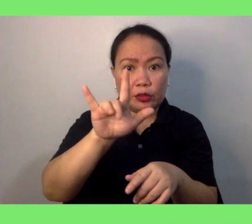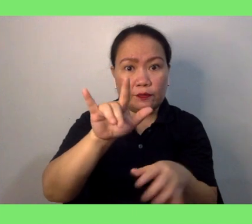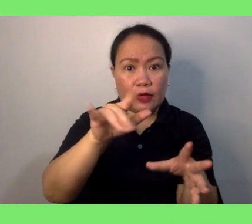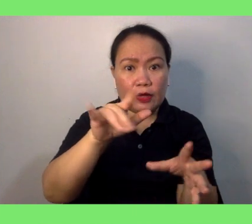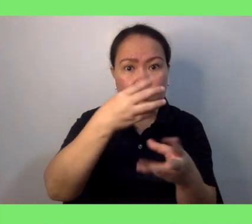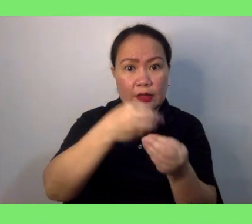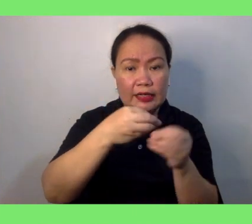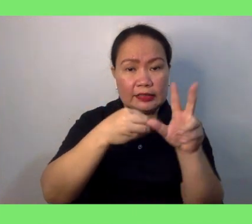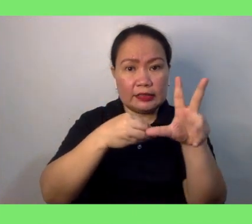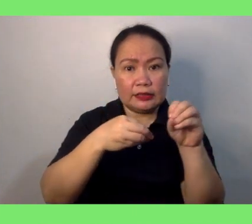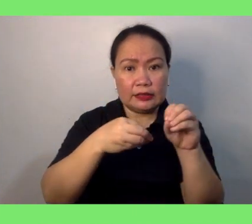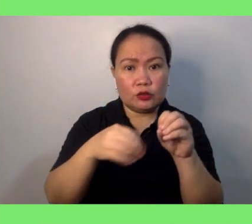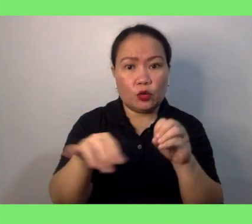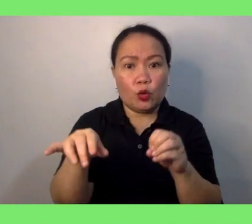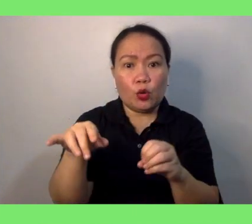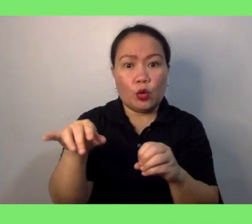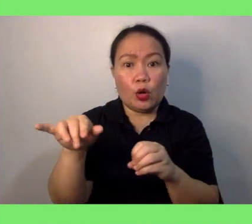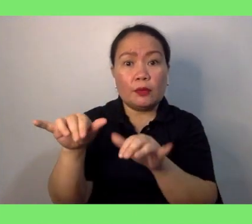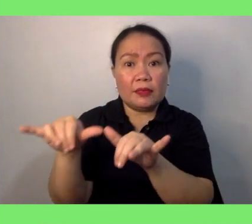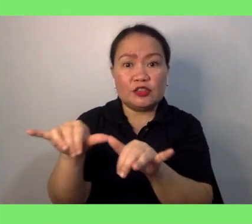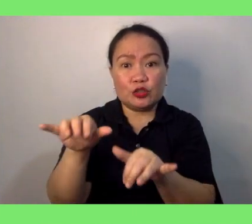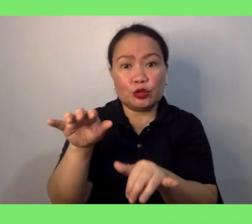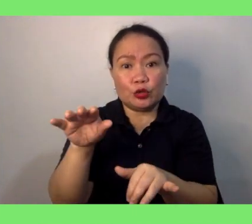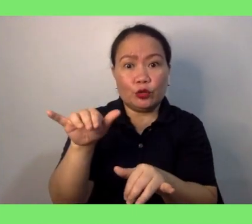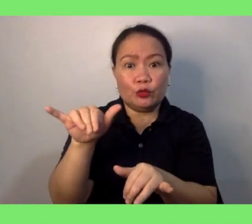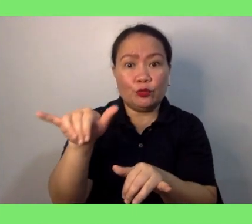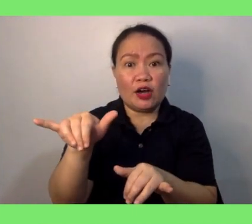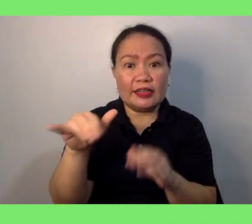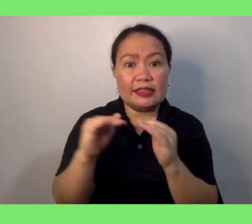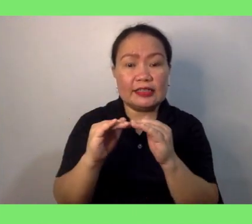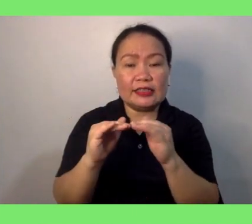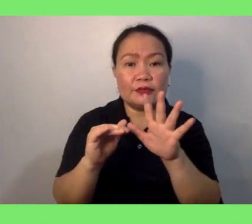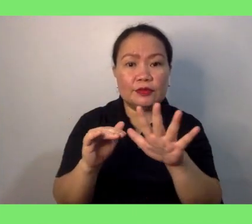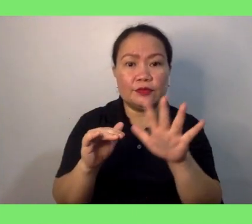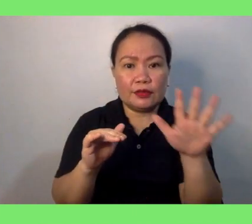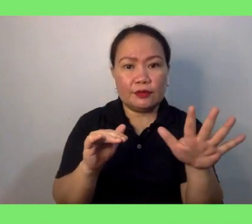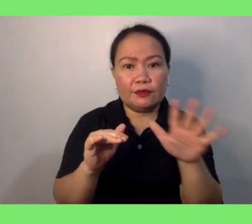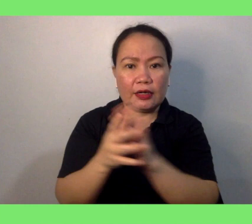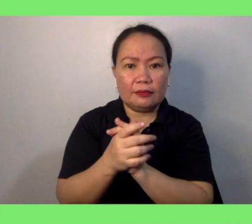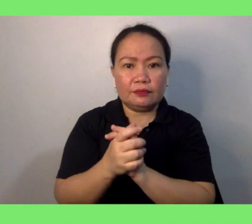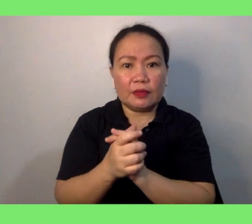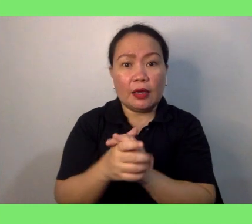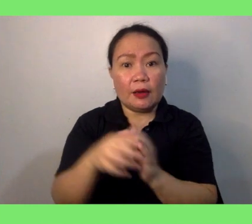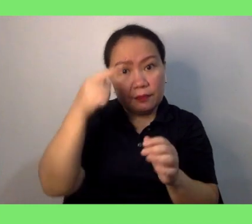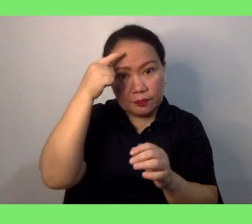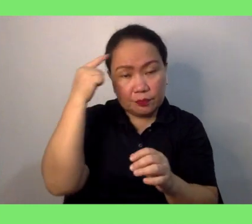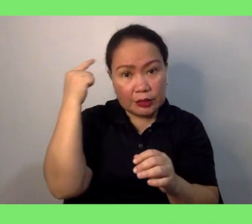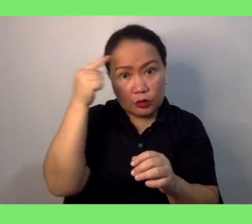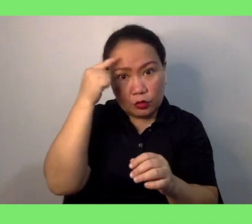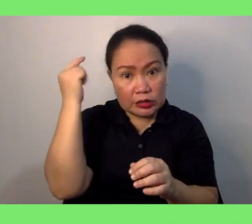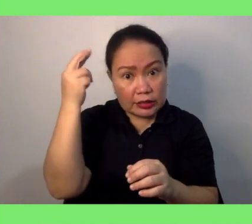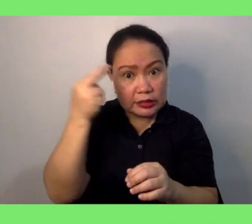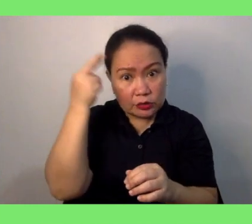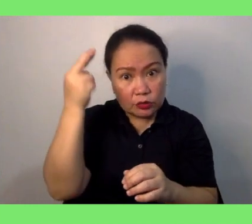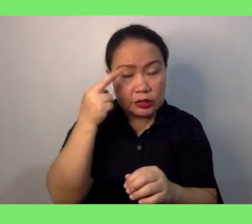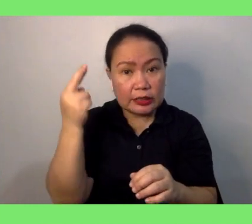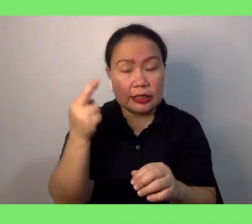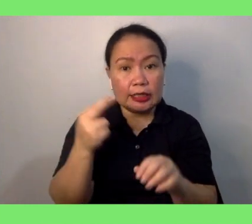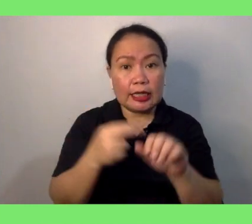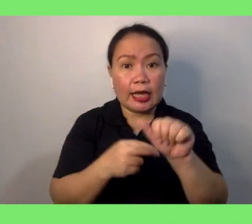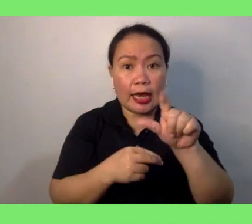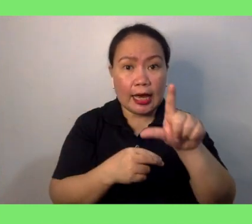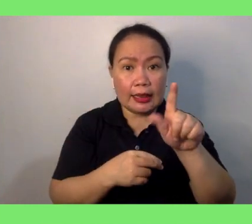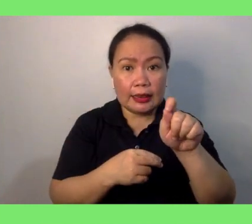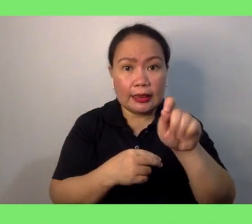that is 55. So, anong measure nito? This is 55 degrees. Okay? Anong